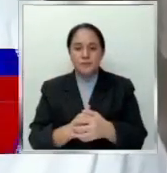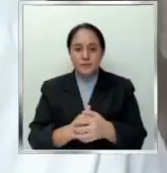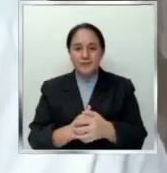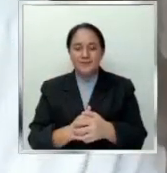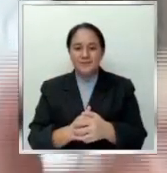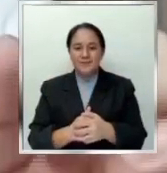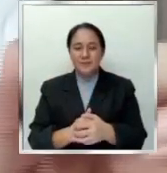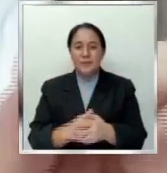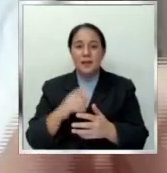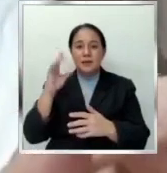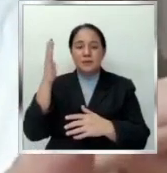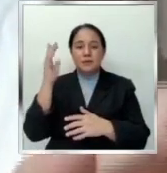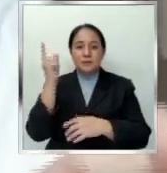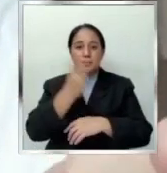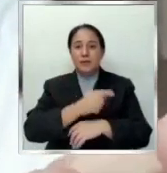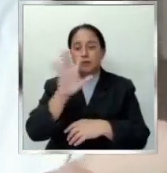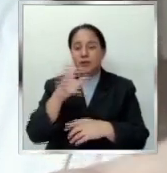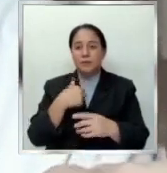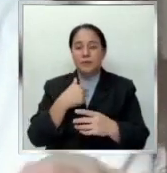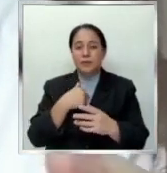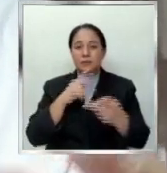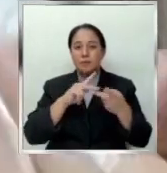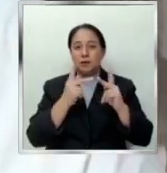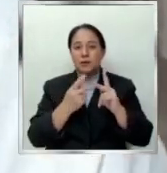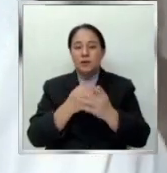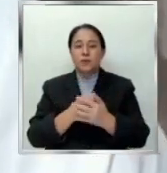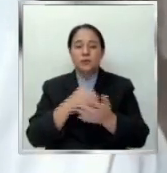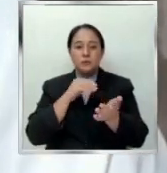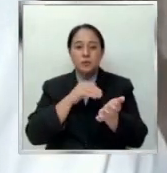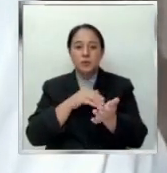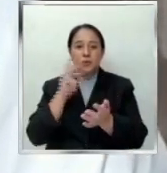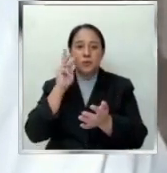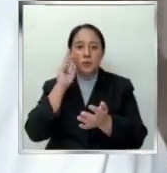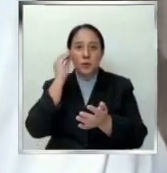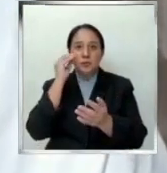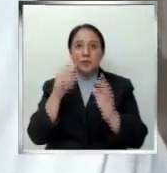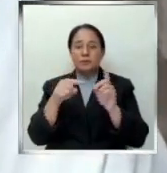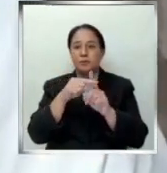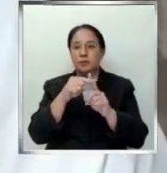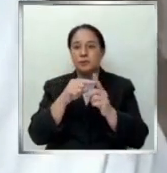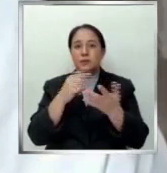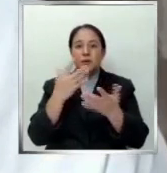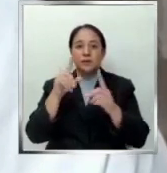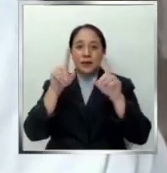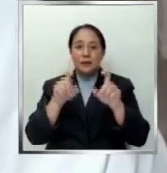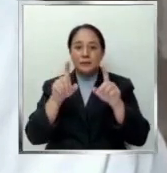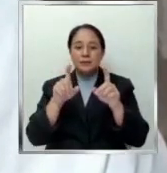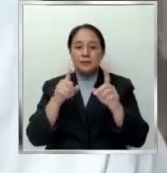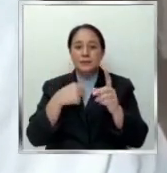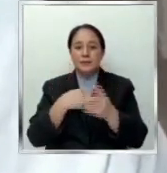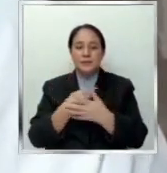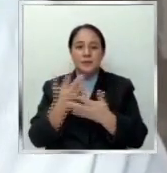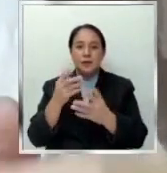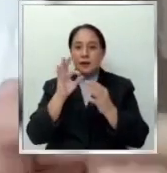Day 5 naman ngayon ang isolation ng katandem niyang si Dr. Willie Ong na nagpositibo sa COVID sa antigen test. Sa isang Facebook Live,